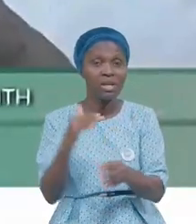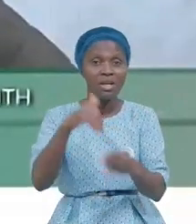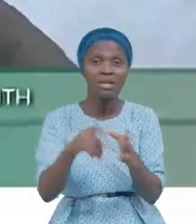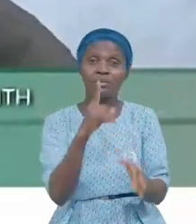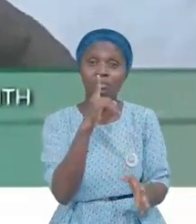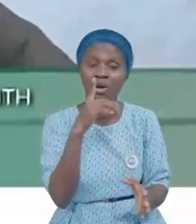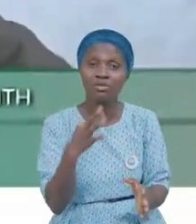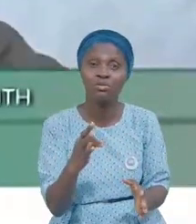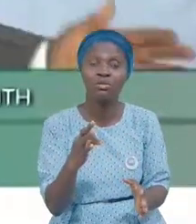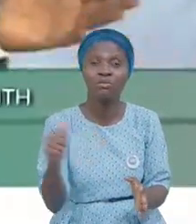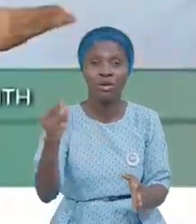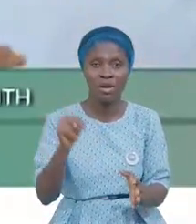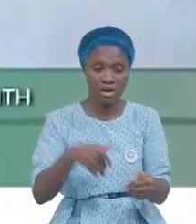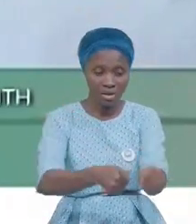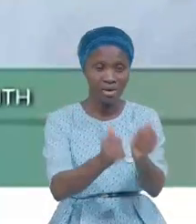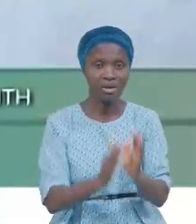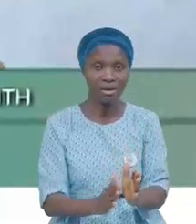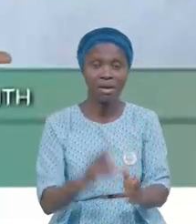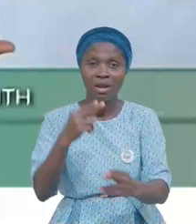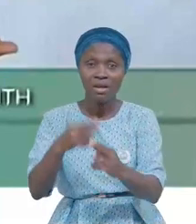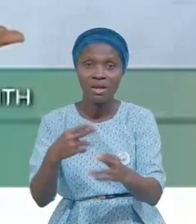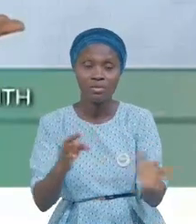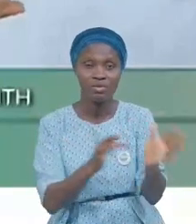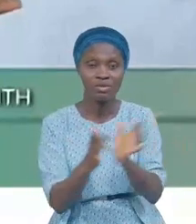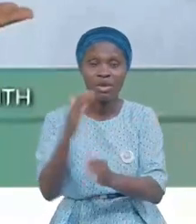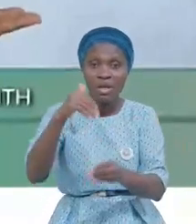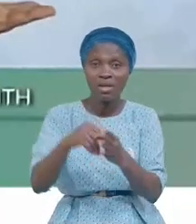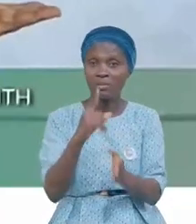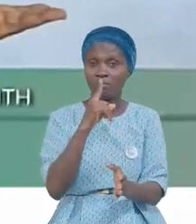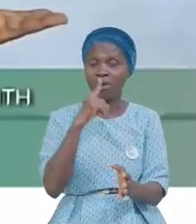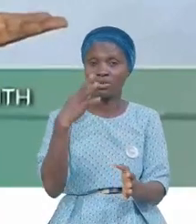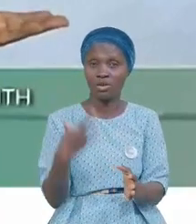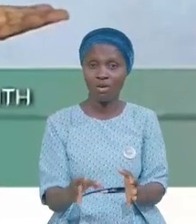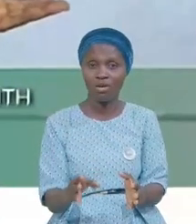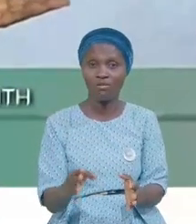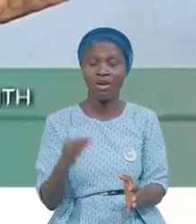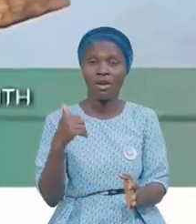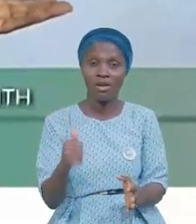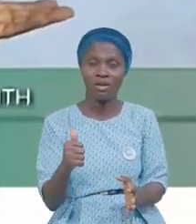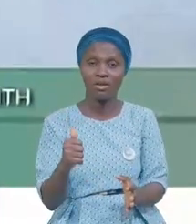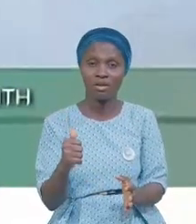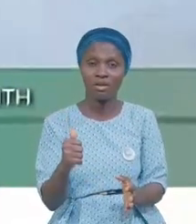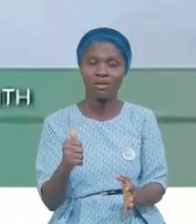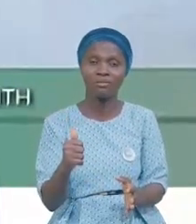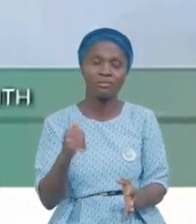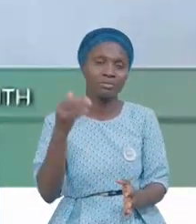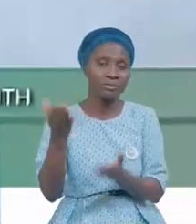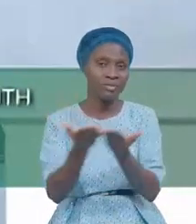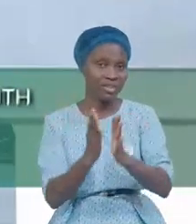de l'apôtre, le nom de Jésus, dans la bouche d'un diacre, d'un serviteur.